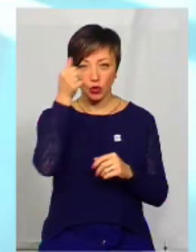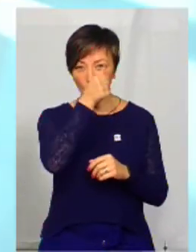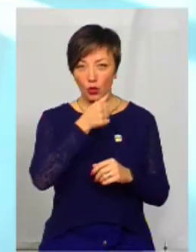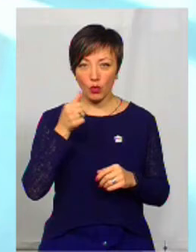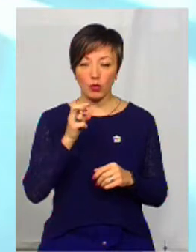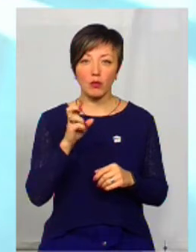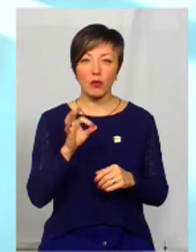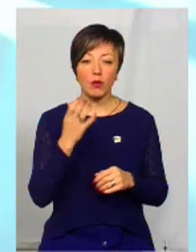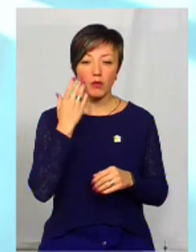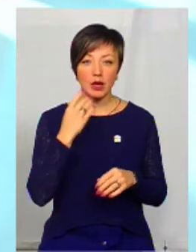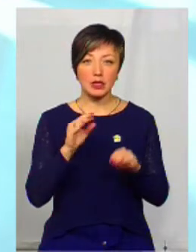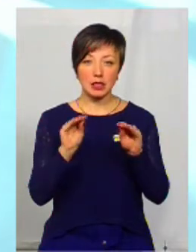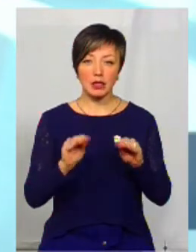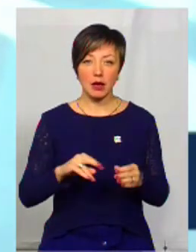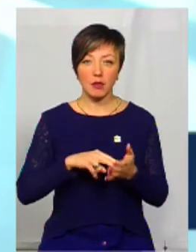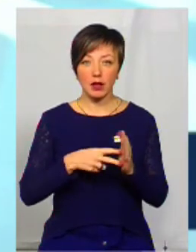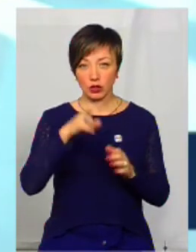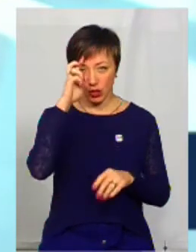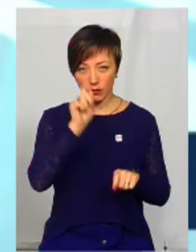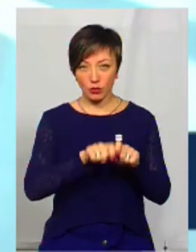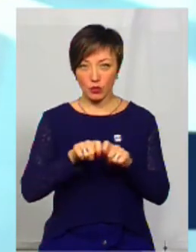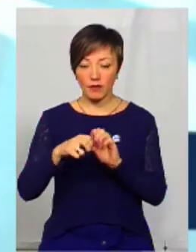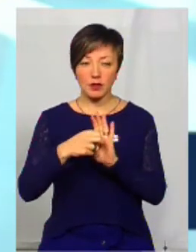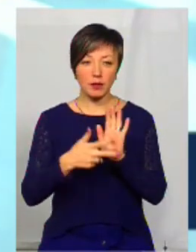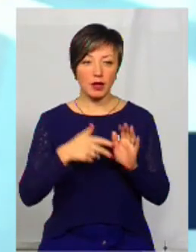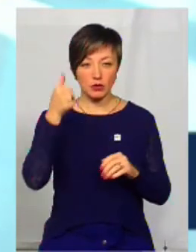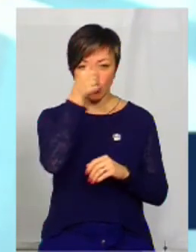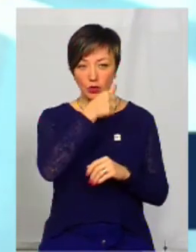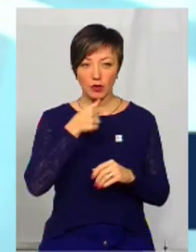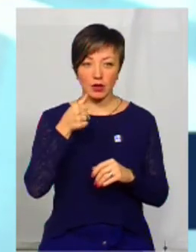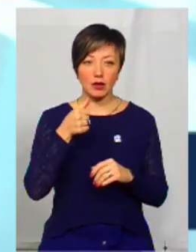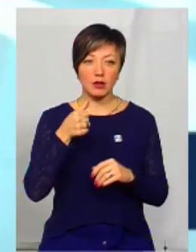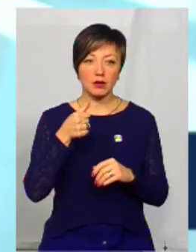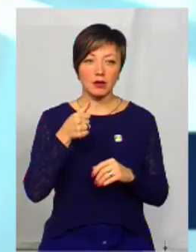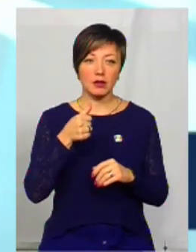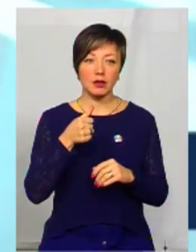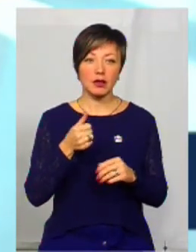тому що при складанні планів державного контролю ще у 2018 році, тобто тих планів,